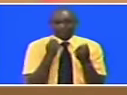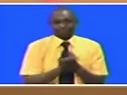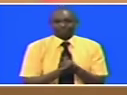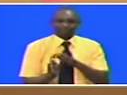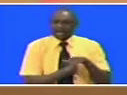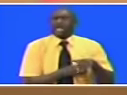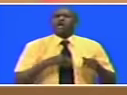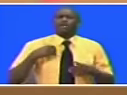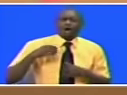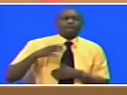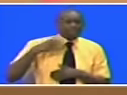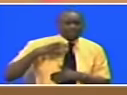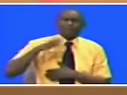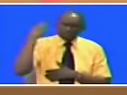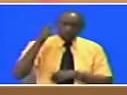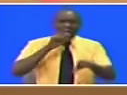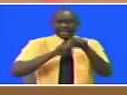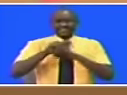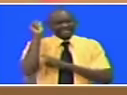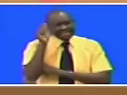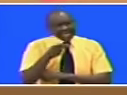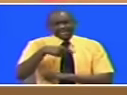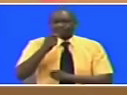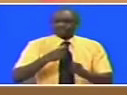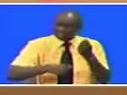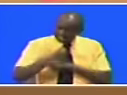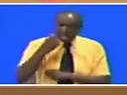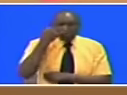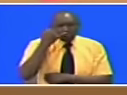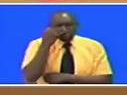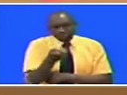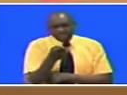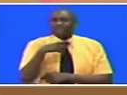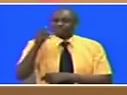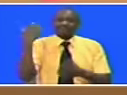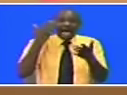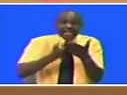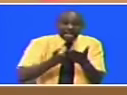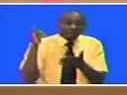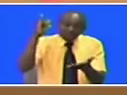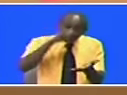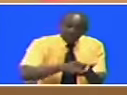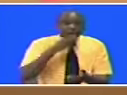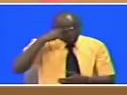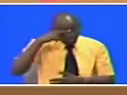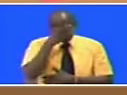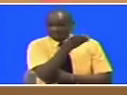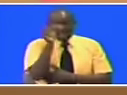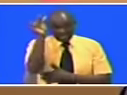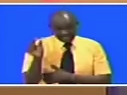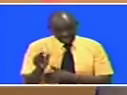Washukiwa wa ulanguzi wa dawa za kulevya ambao walikamatwa huko jijini Mombasa wiki jana hatimaye wamefikishwa mjini Roma kule